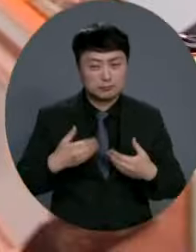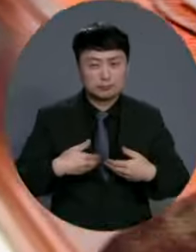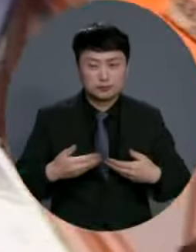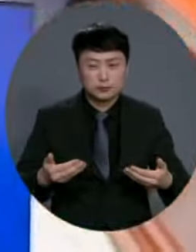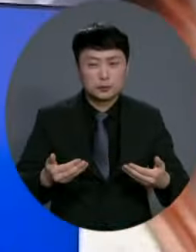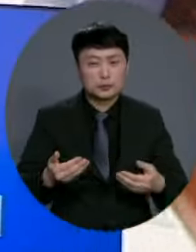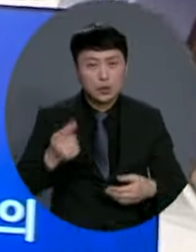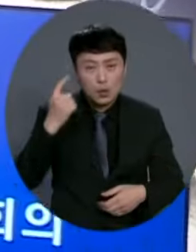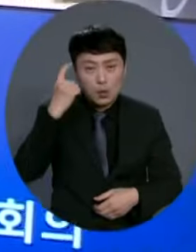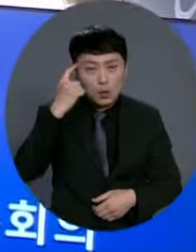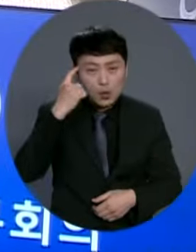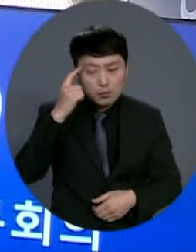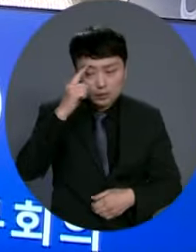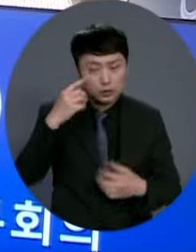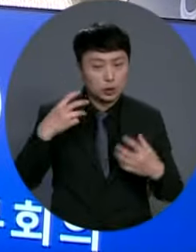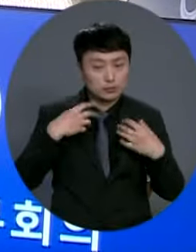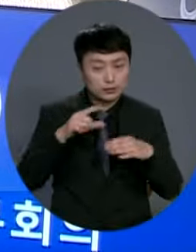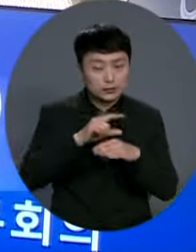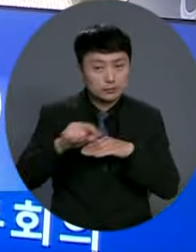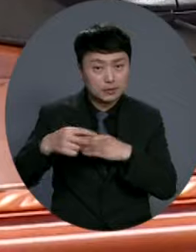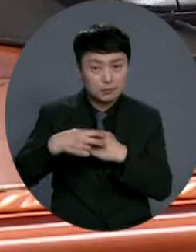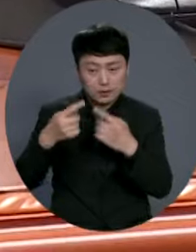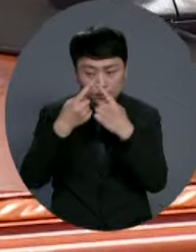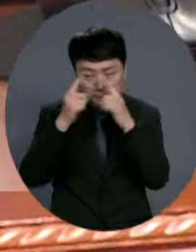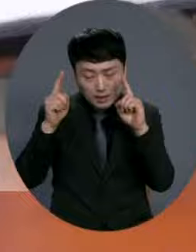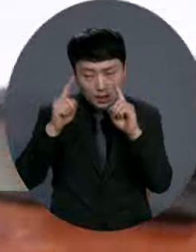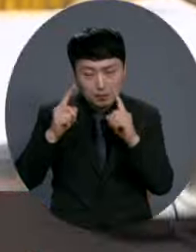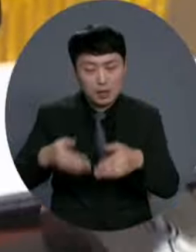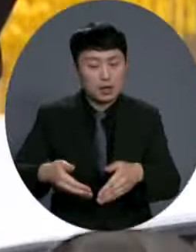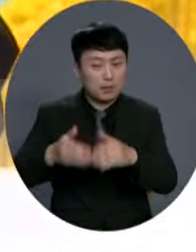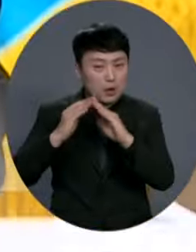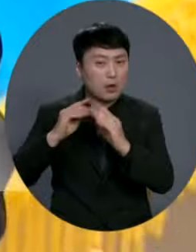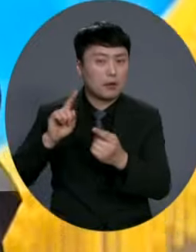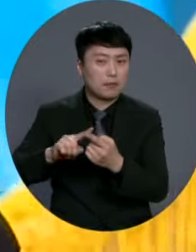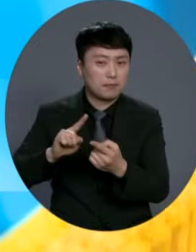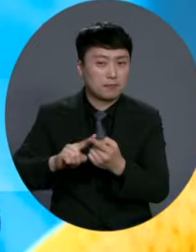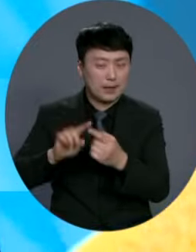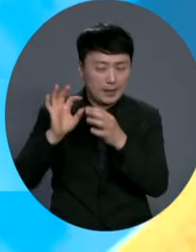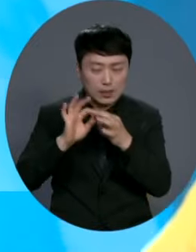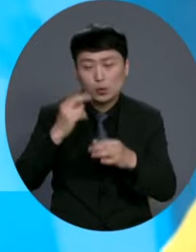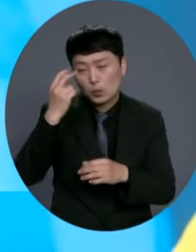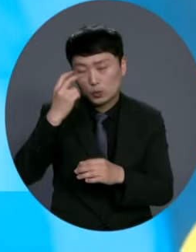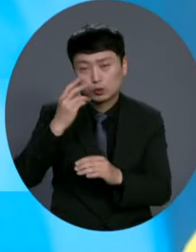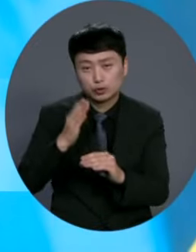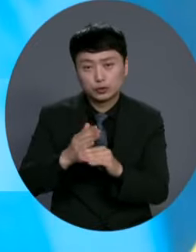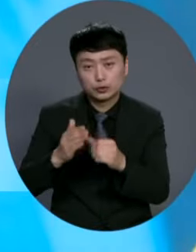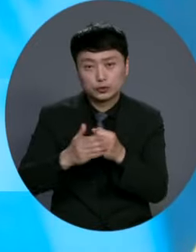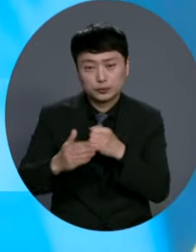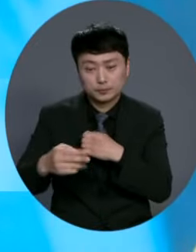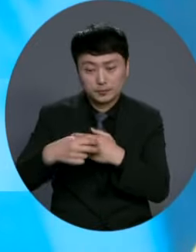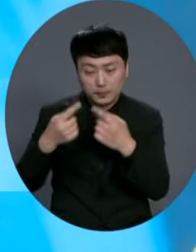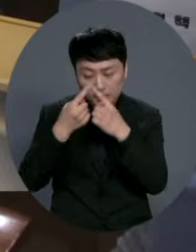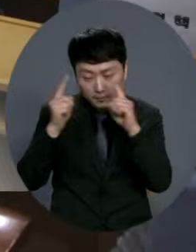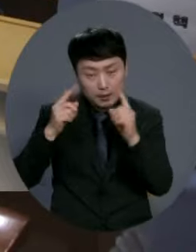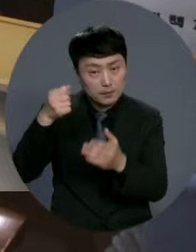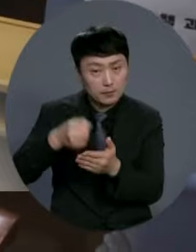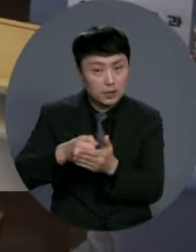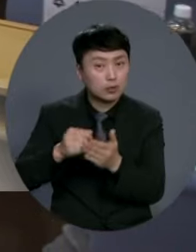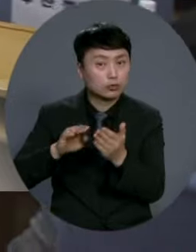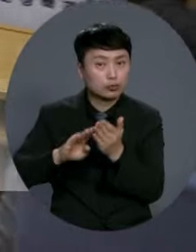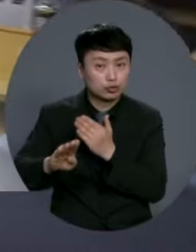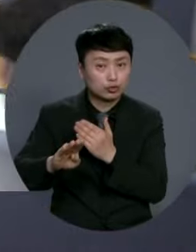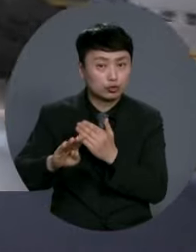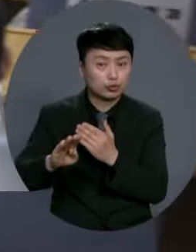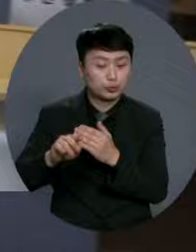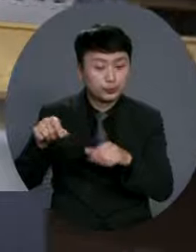없어 보입니다. 정부는 지방의대 신설을 계속 검토한다며 여지를 남겼고 의대 신설이 결정될 경우